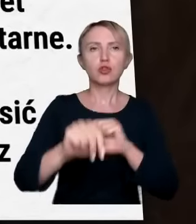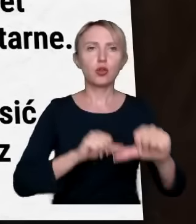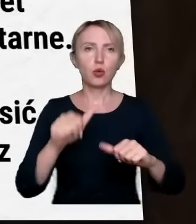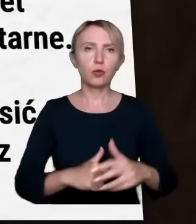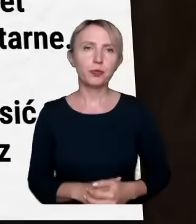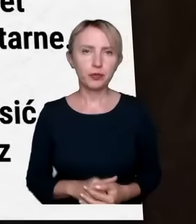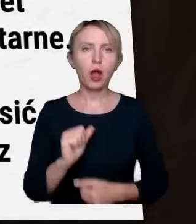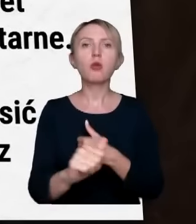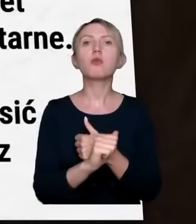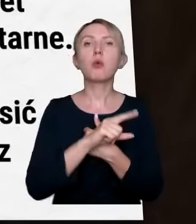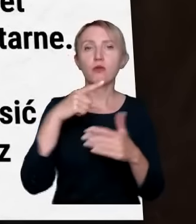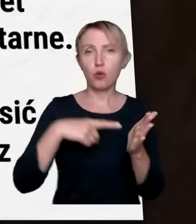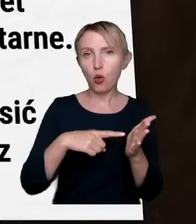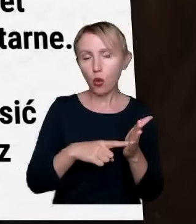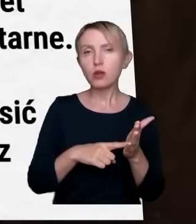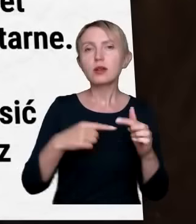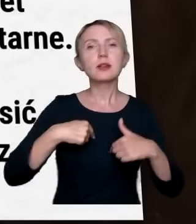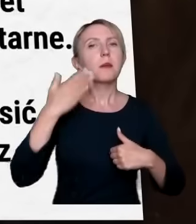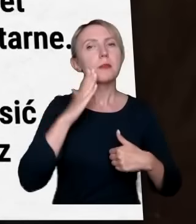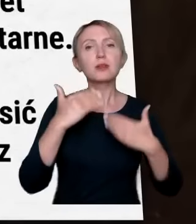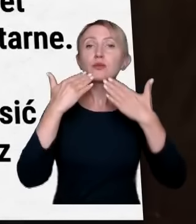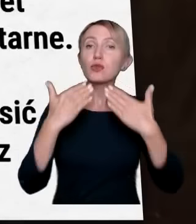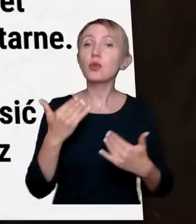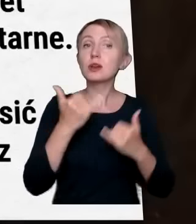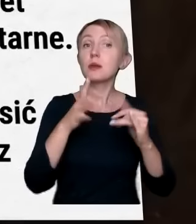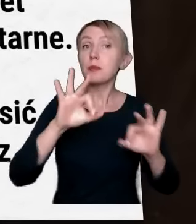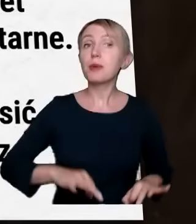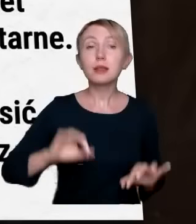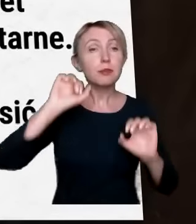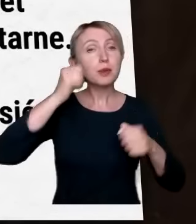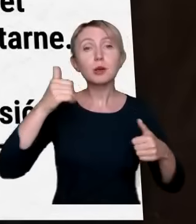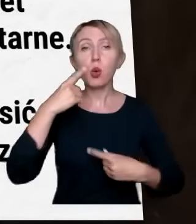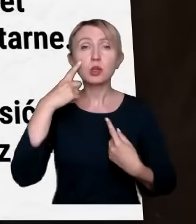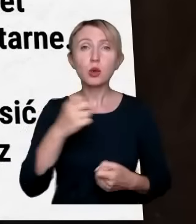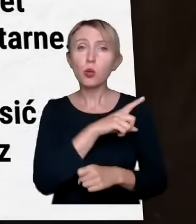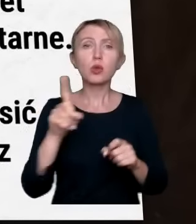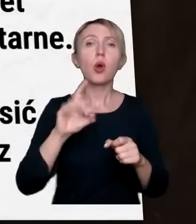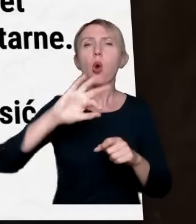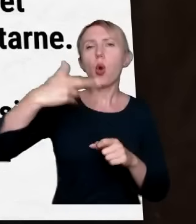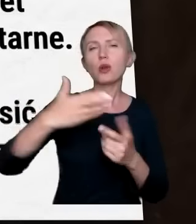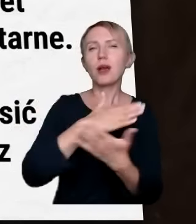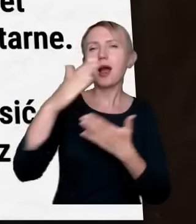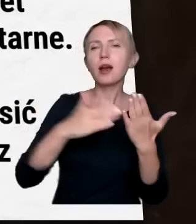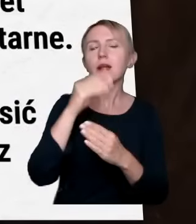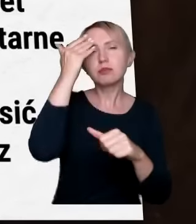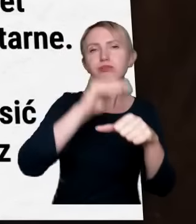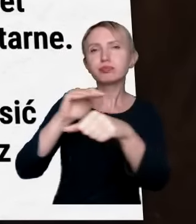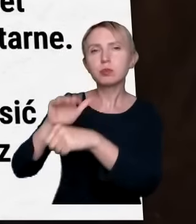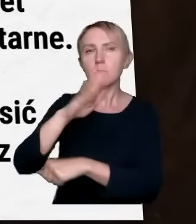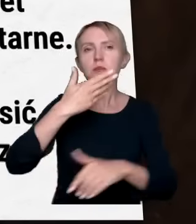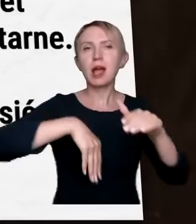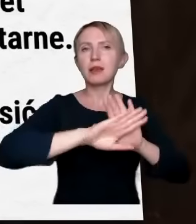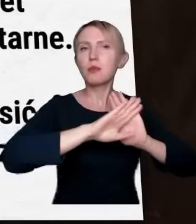roku. W związku z powyższym byłbym bardzo wdzięczny, gdyby mógł pan pilnie zwrócić uwagę właściwych organów krajowych na immunitet przyznany panu